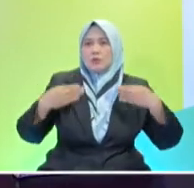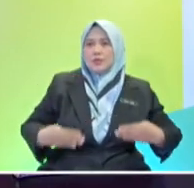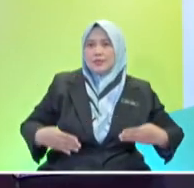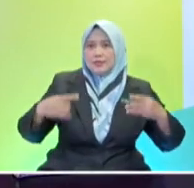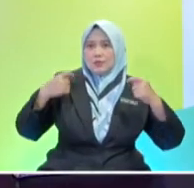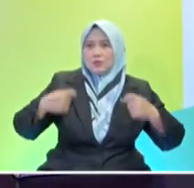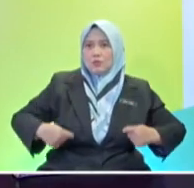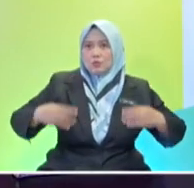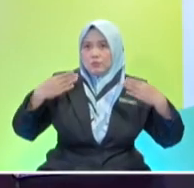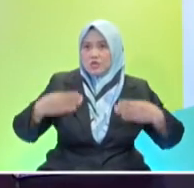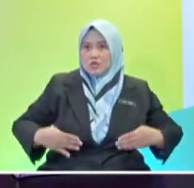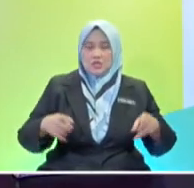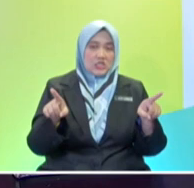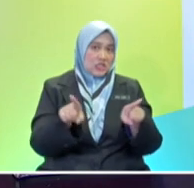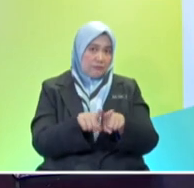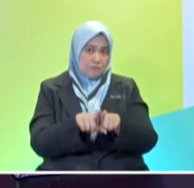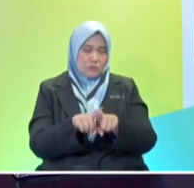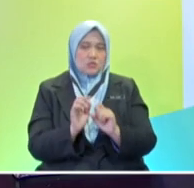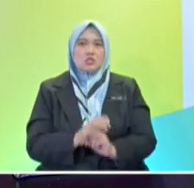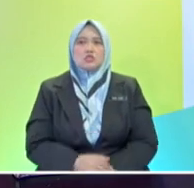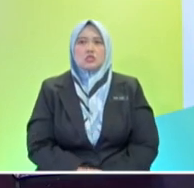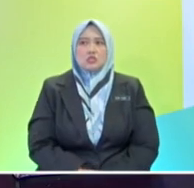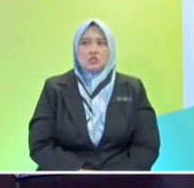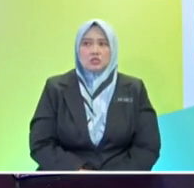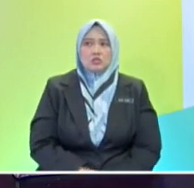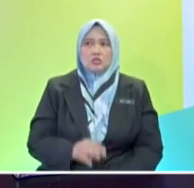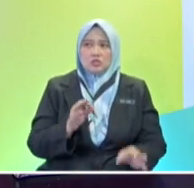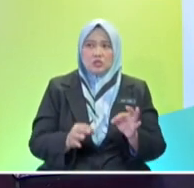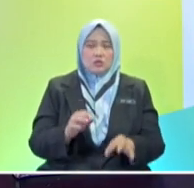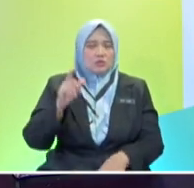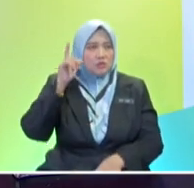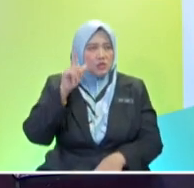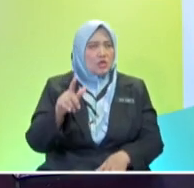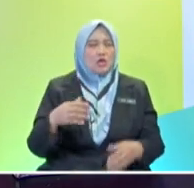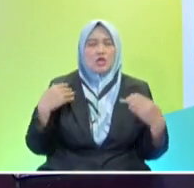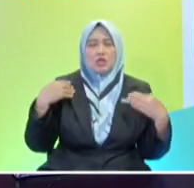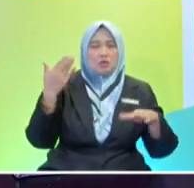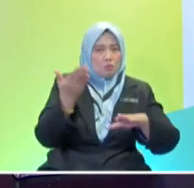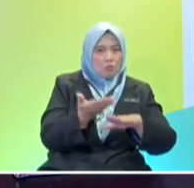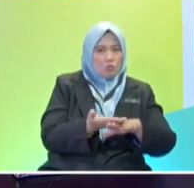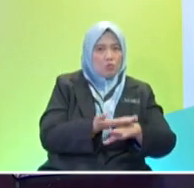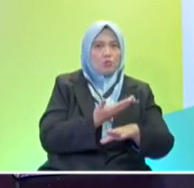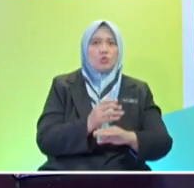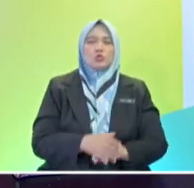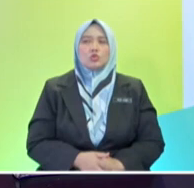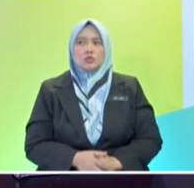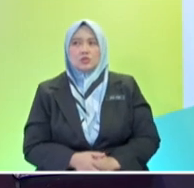berbulu selain daripada arnak, ha, Mira tahu dia kecil je cikgu. Ha, dia